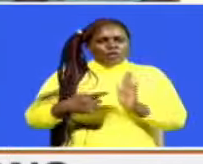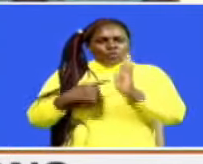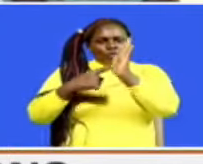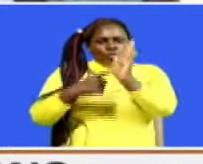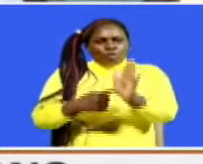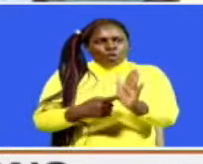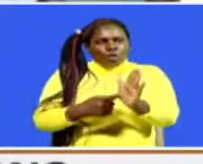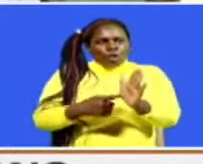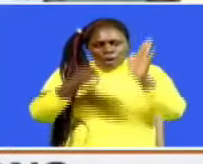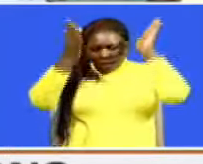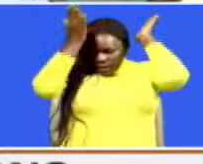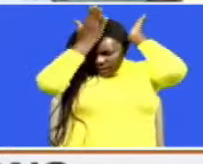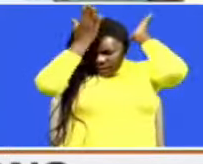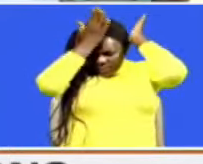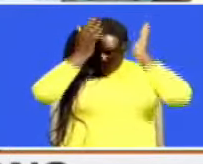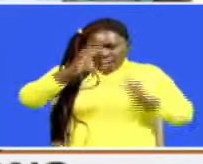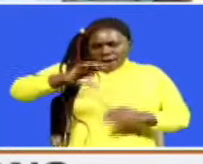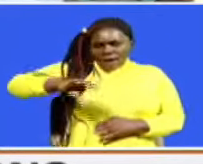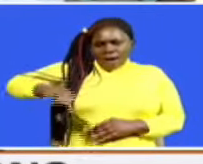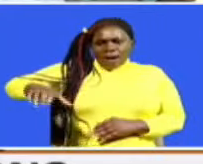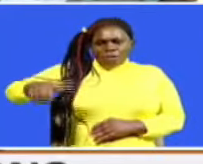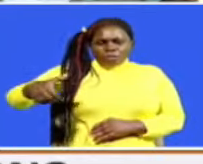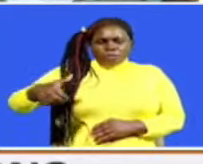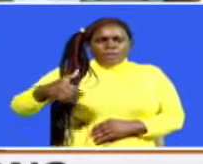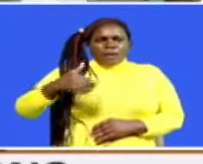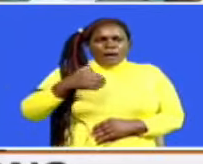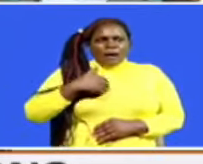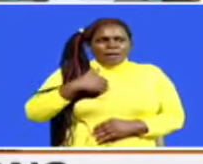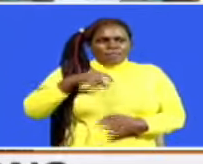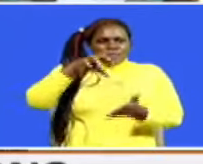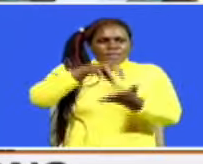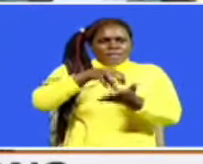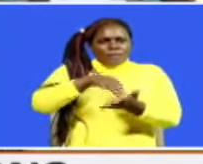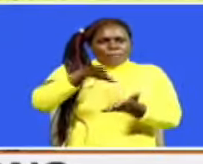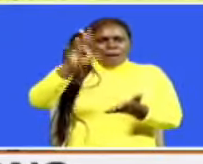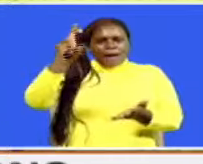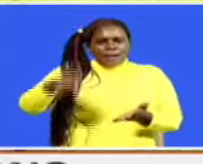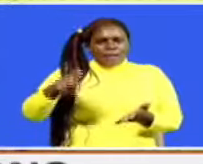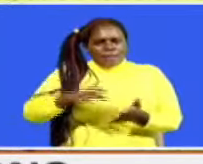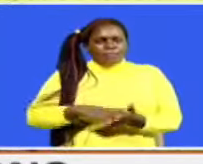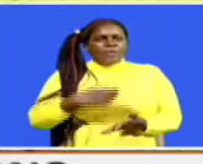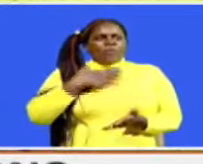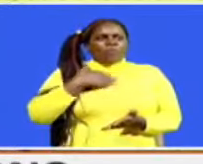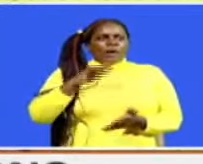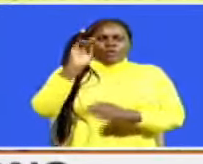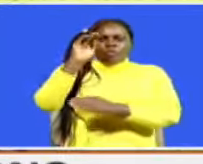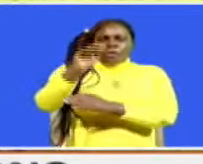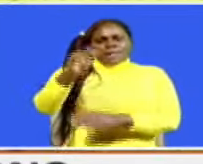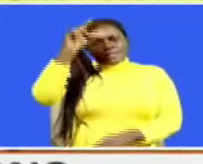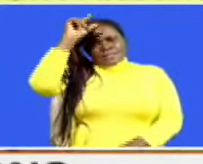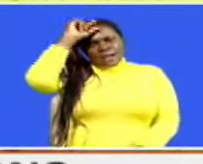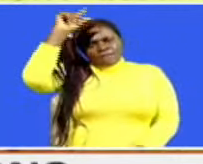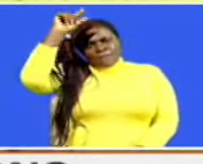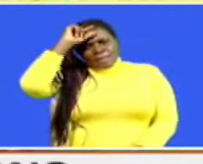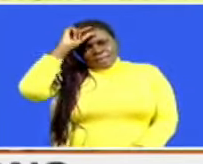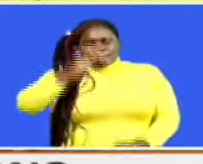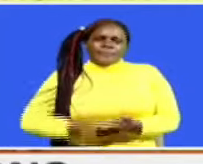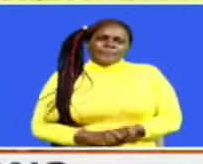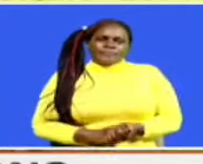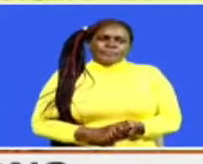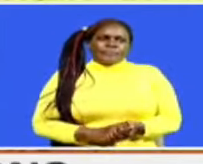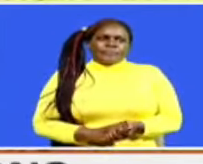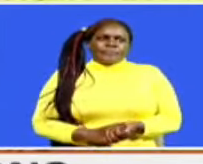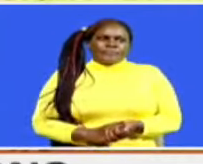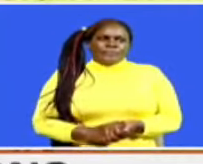kwamba Kakamega County itachukua ile city status yenye inahitajika. Tunataka kuomba serikali